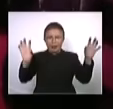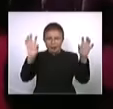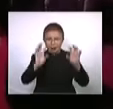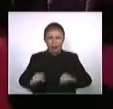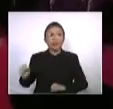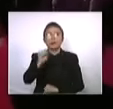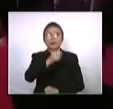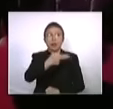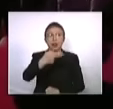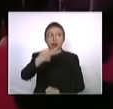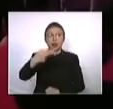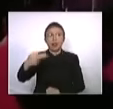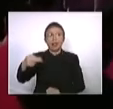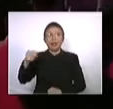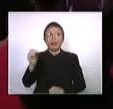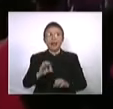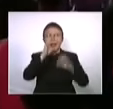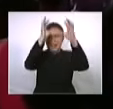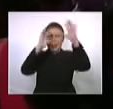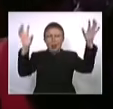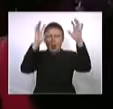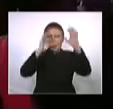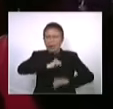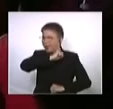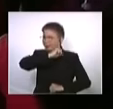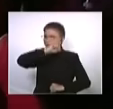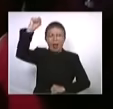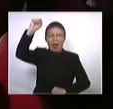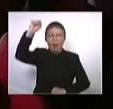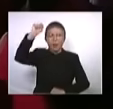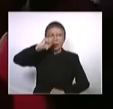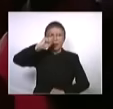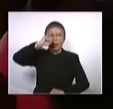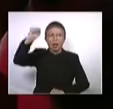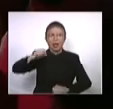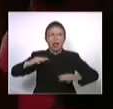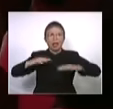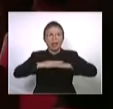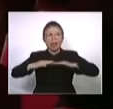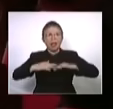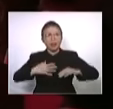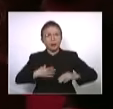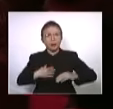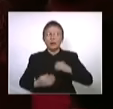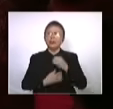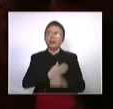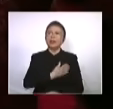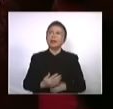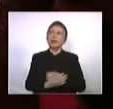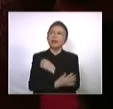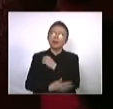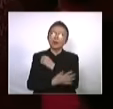terus orang mengkait-kaitkan bahwa Wah ini personalitynya Gibran 100% fotokopi bapaknya gak juga